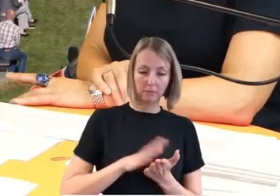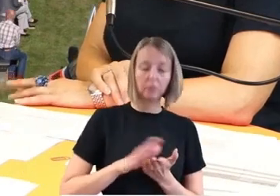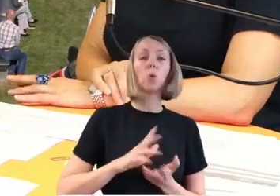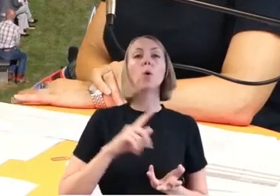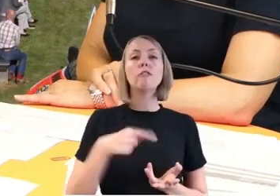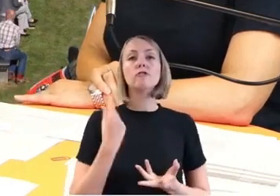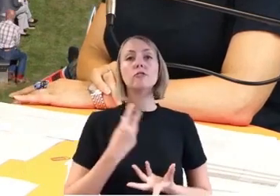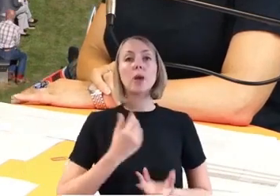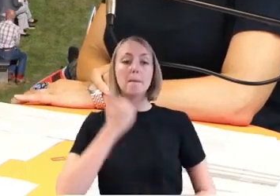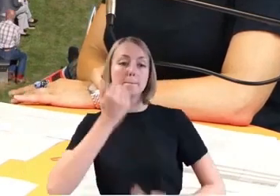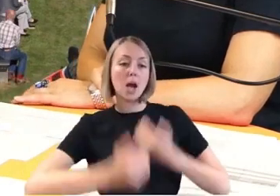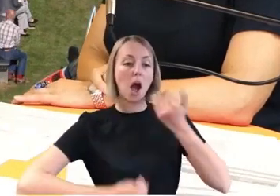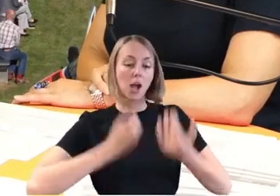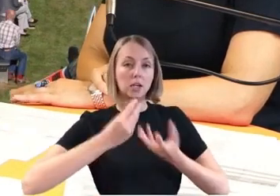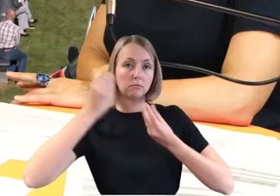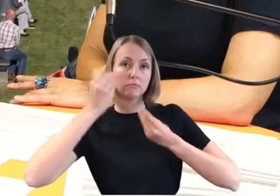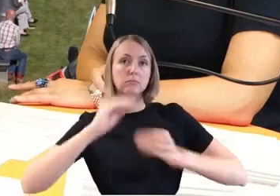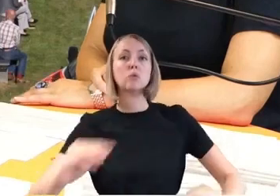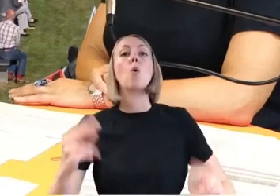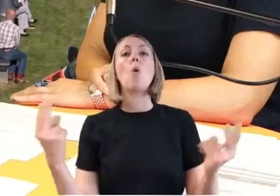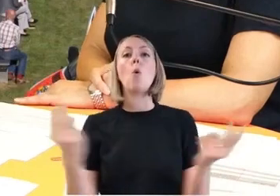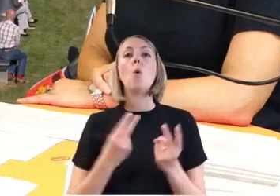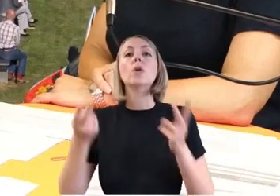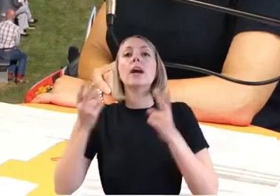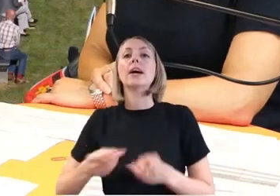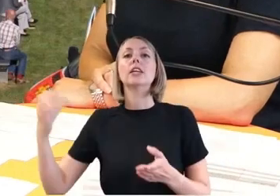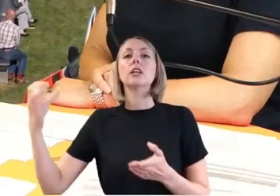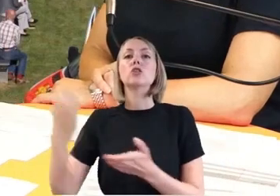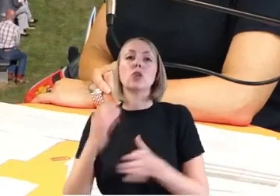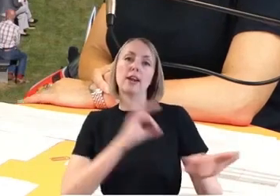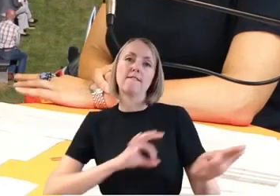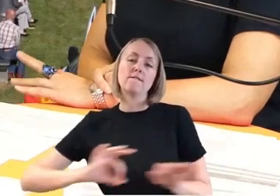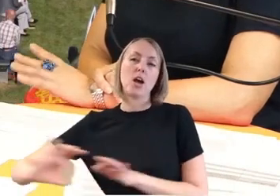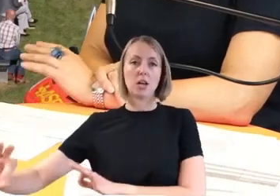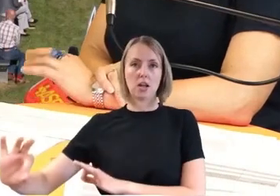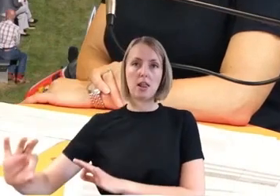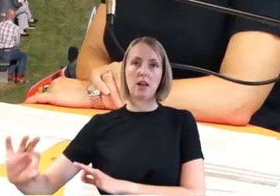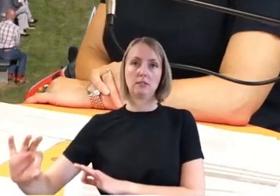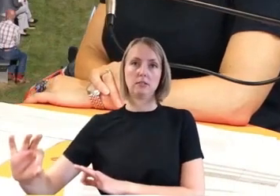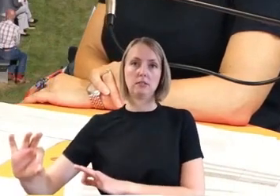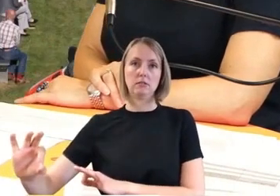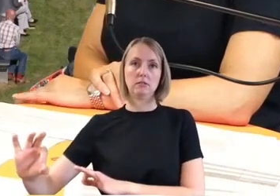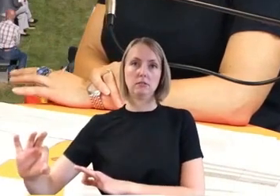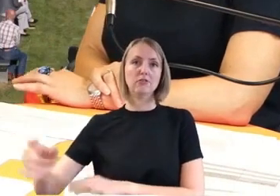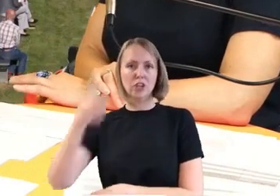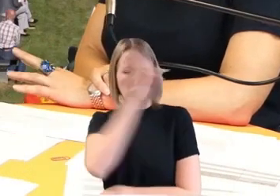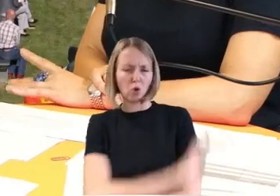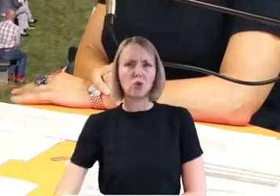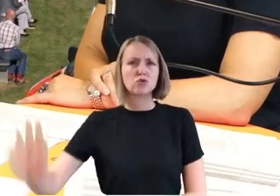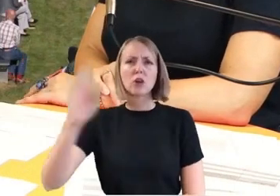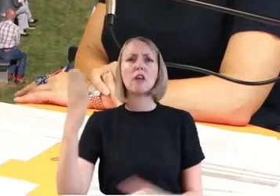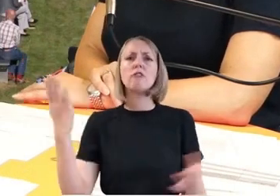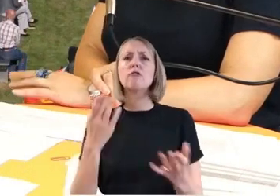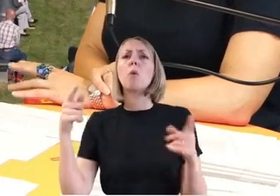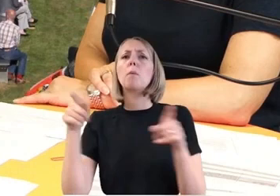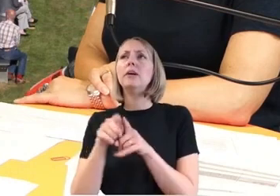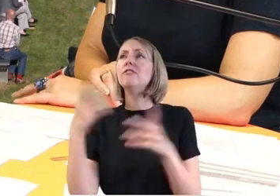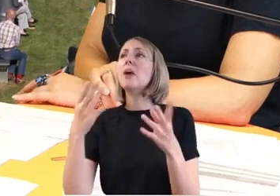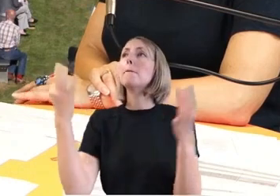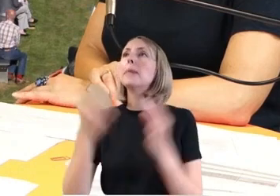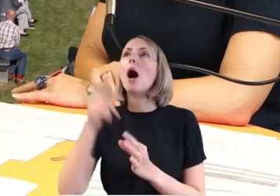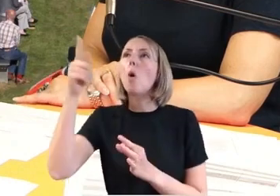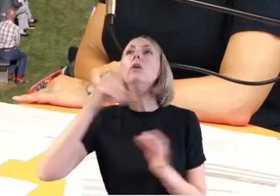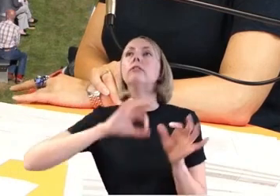oder dafür sorgen dass die informationen an die richtige stelle im system des deutschen bevölkerungsschutzes gesteuert wird